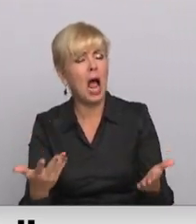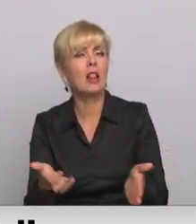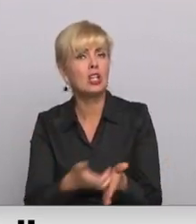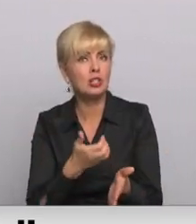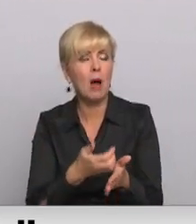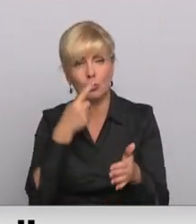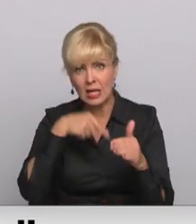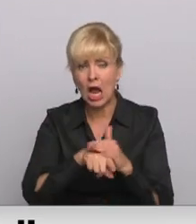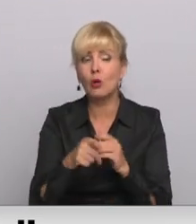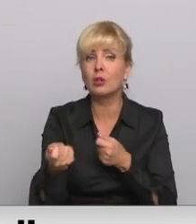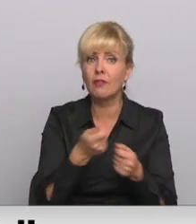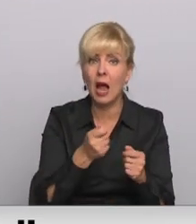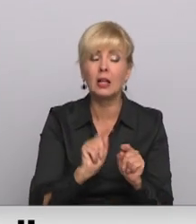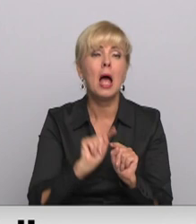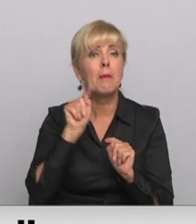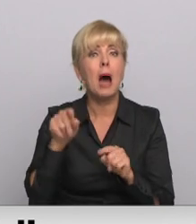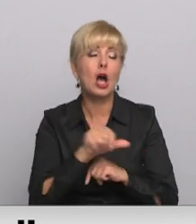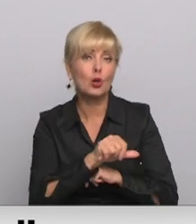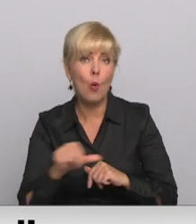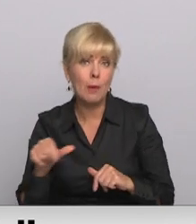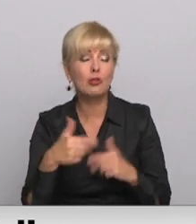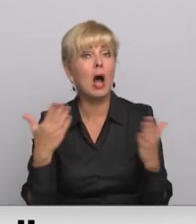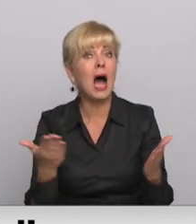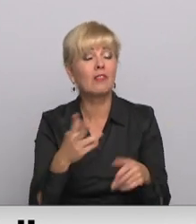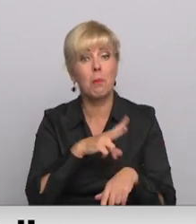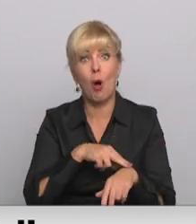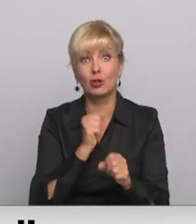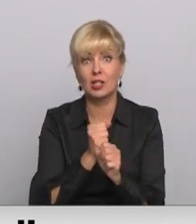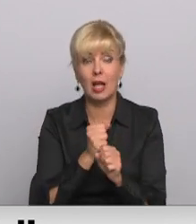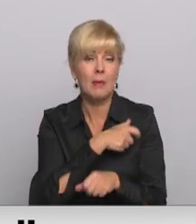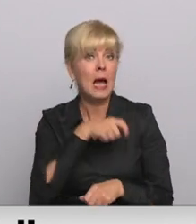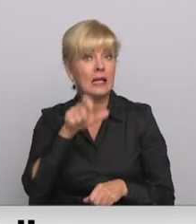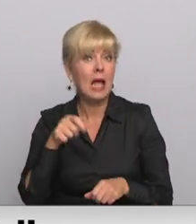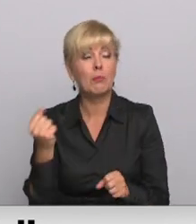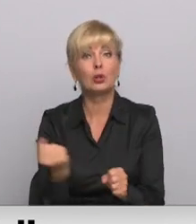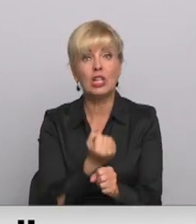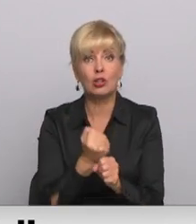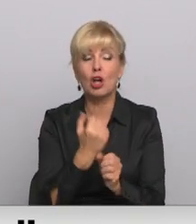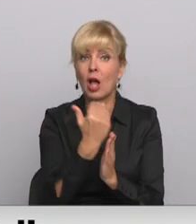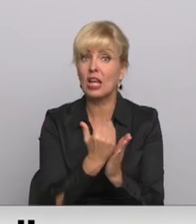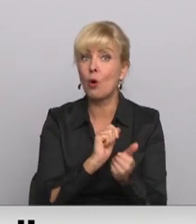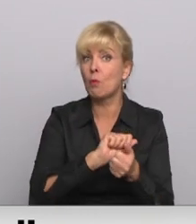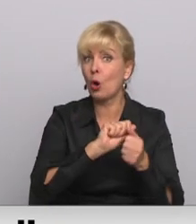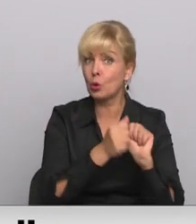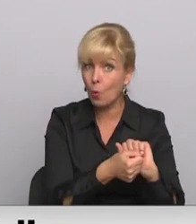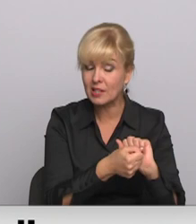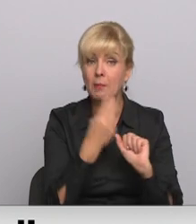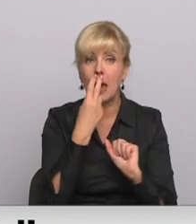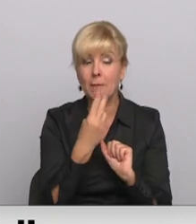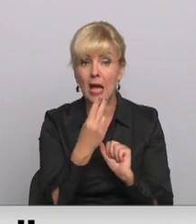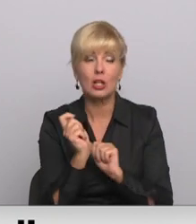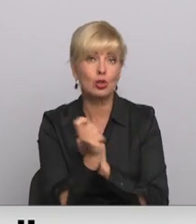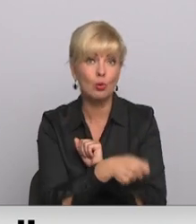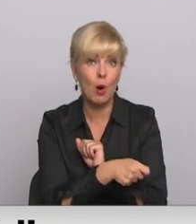lai iekļūtu veikalā vai šķērsot robežu. Lai atvieglotu policijas darbu, deputāti izstrādājuši likuma grozījumus, kas paredz sodīt